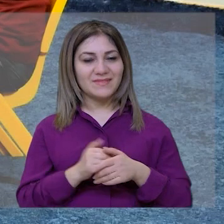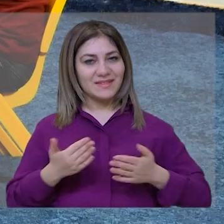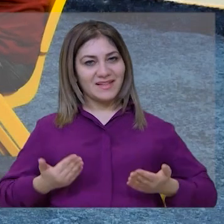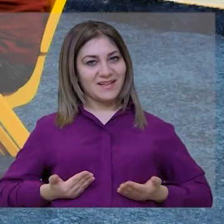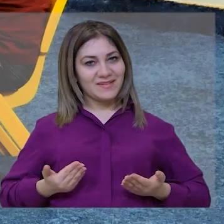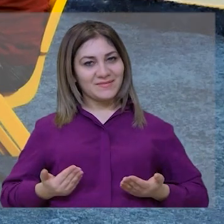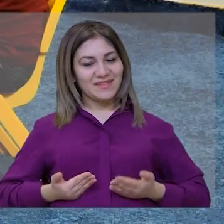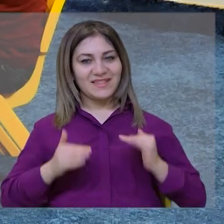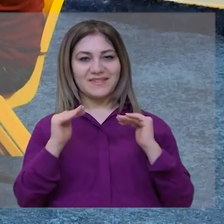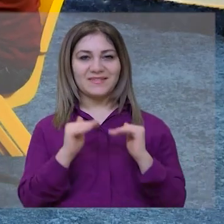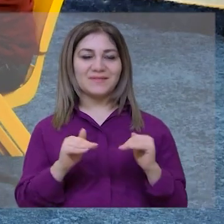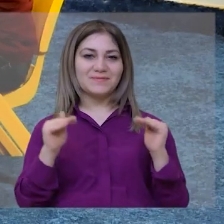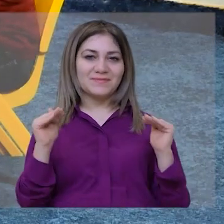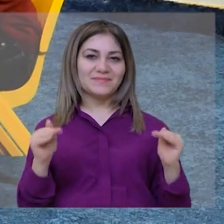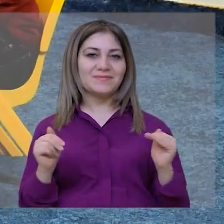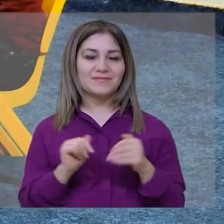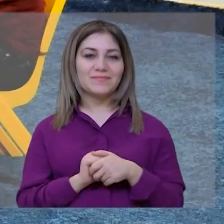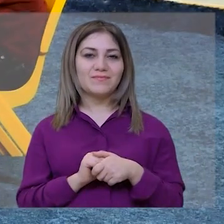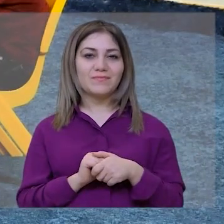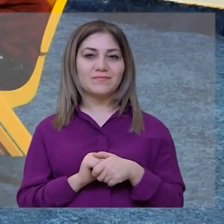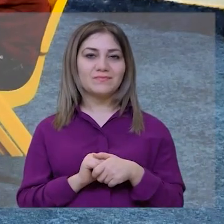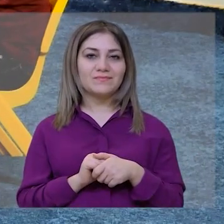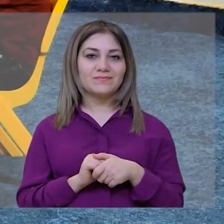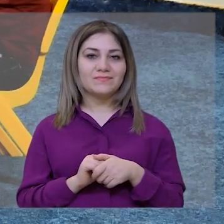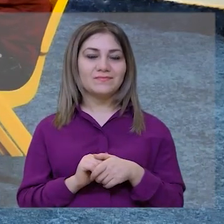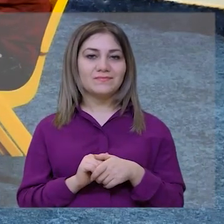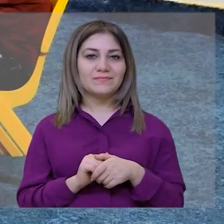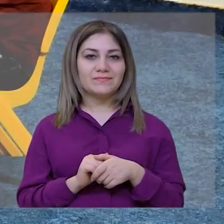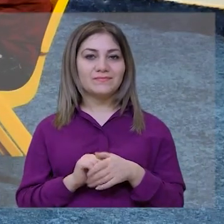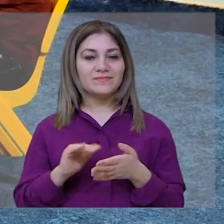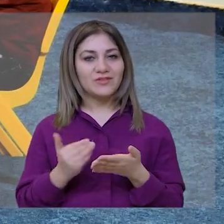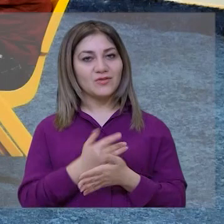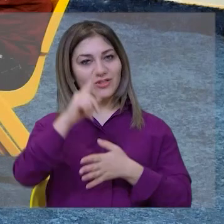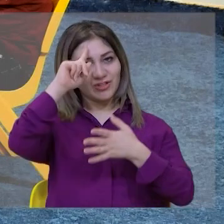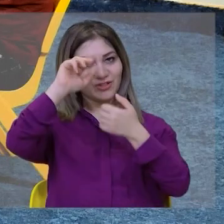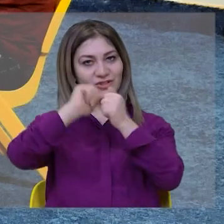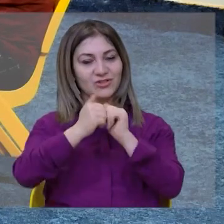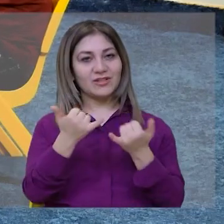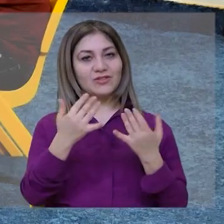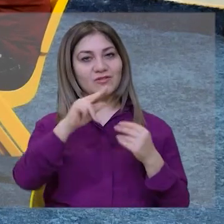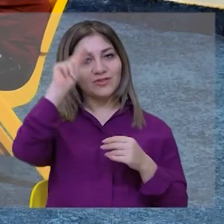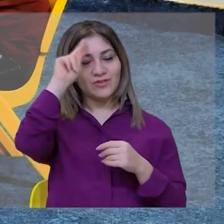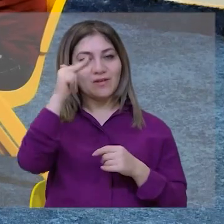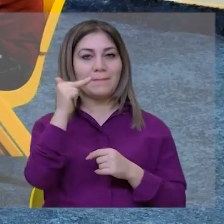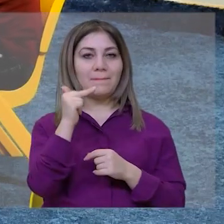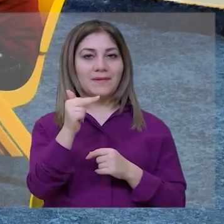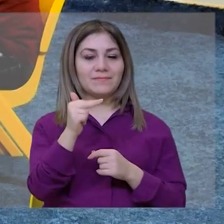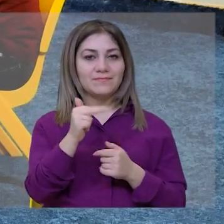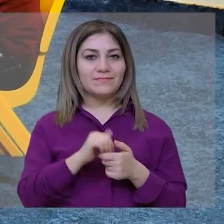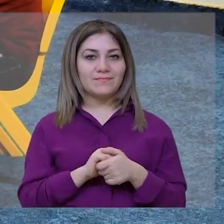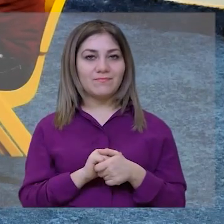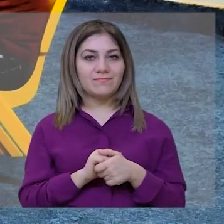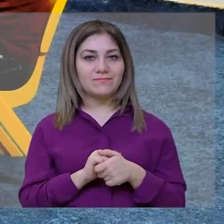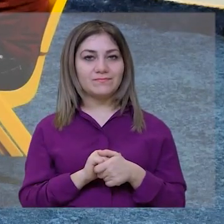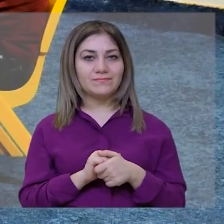կեցեք փոքրիկներ կեցեք եկեք մեկ անգամ էլ մտա բերենք ո՞րն էր այսօրվա մեր տառը փ